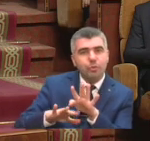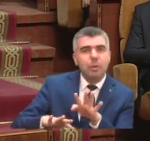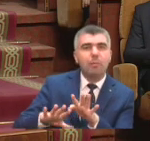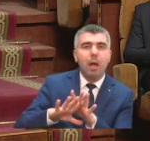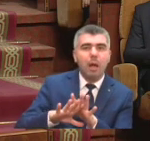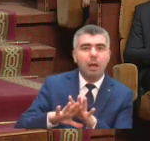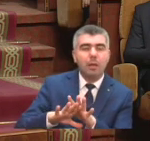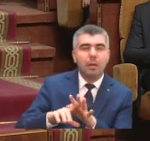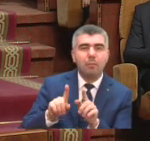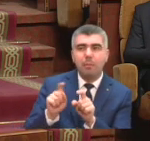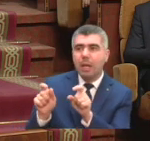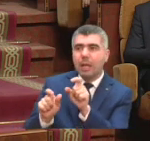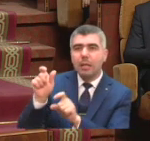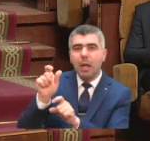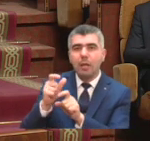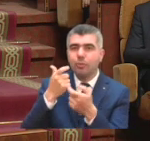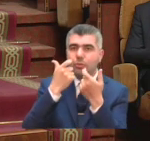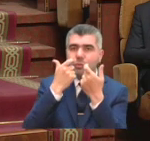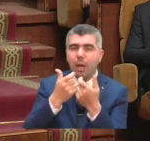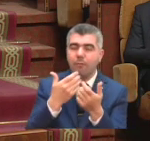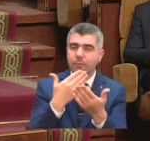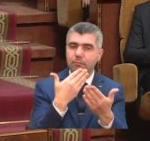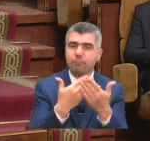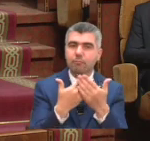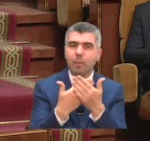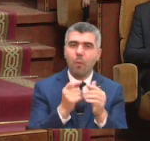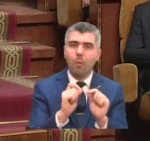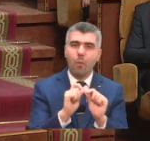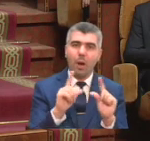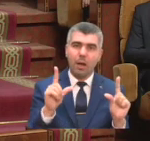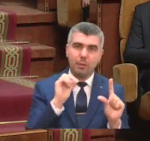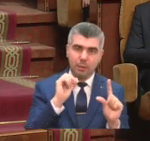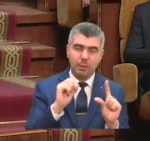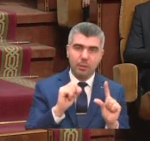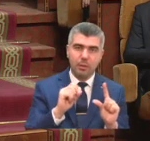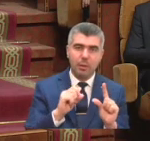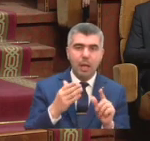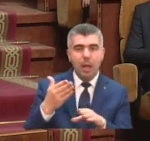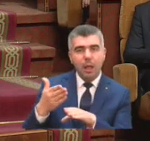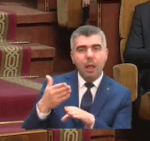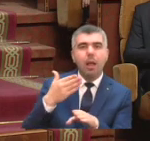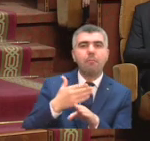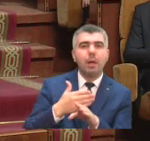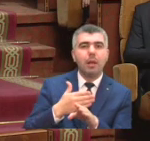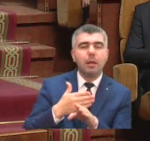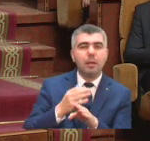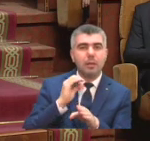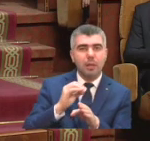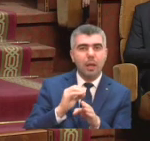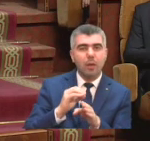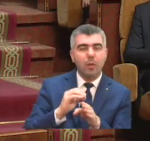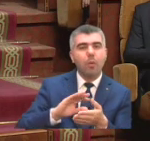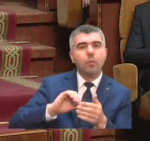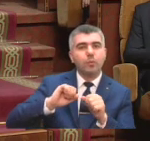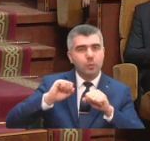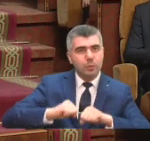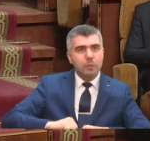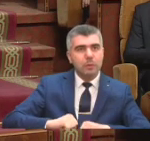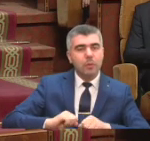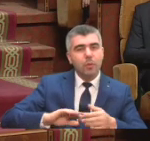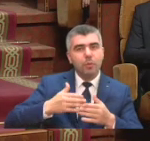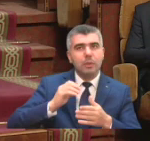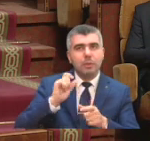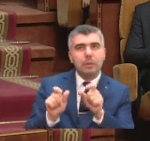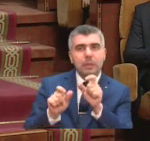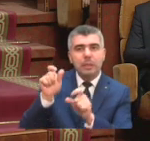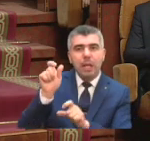ولا المواطن كيشوفوا على أرض الواقع، وهذا وفاء بالوعد ديال الحكومة بأنها ستجعل من كرامة